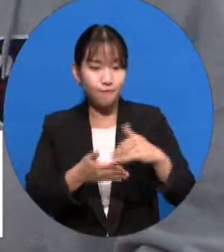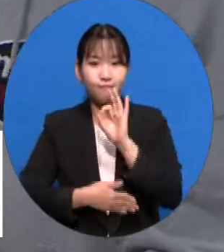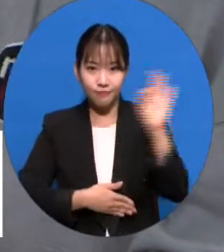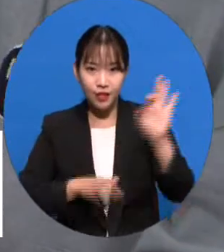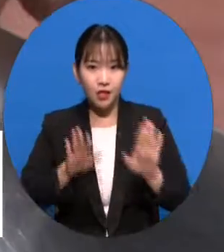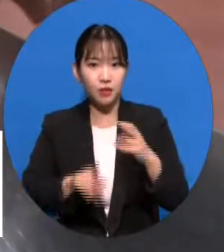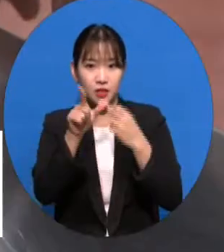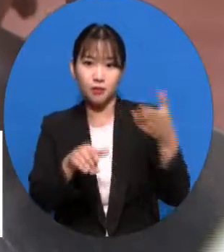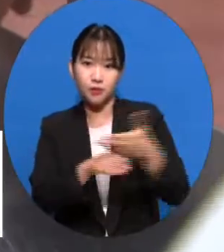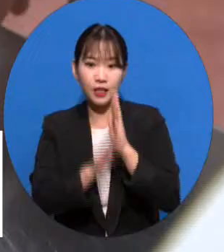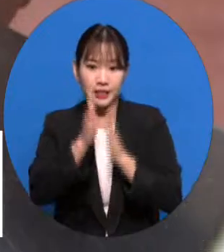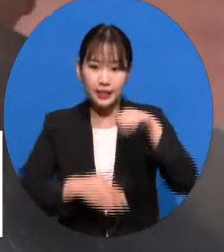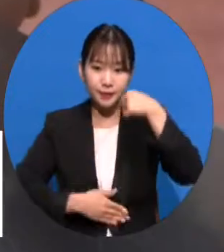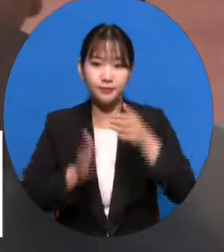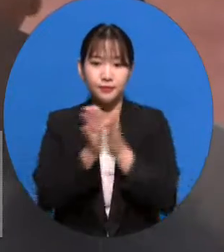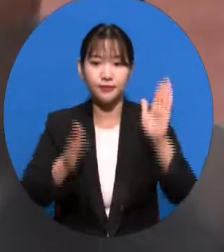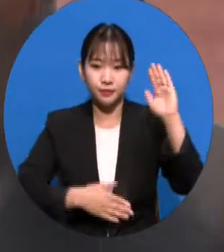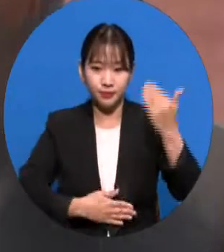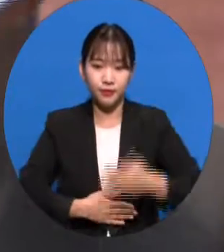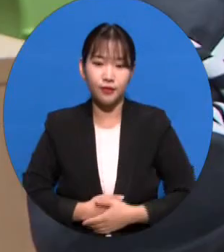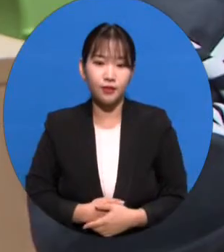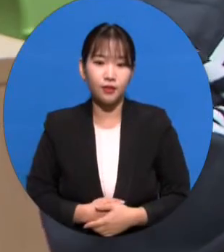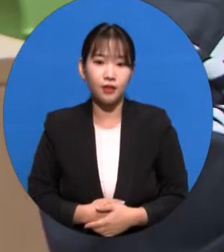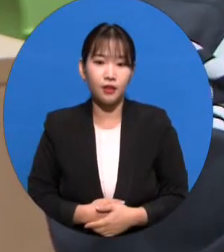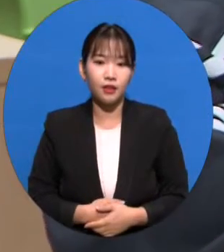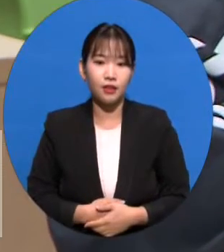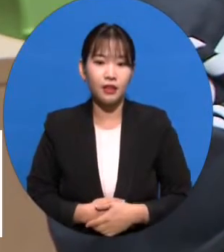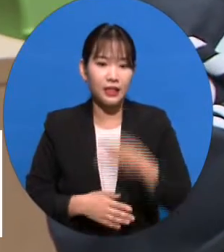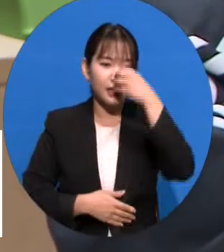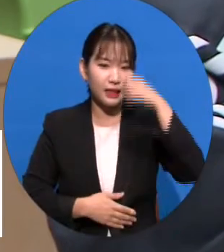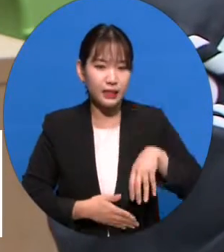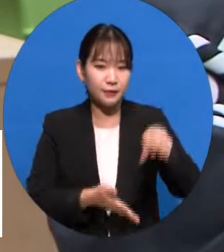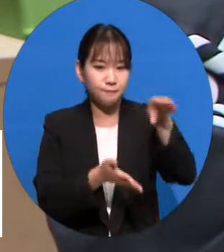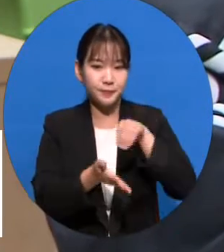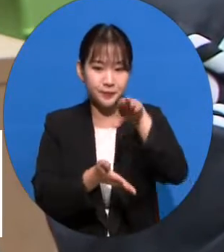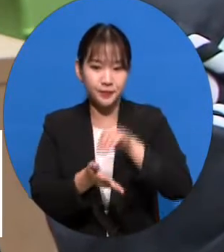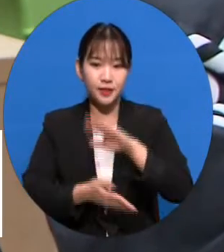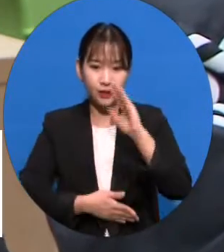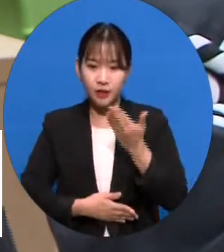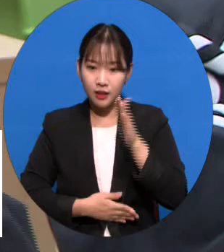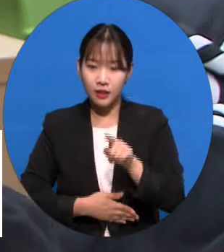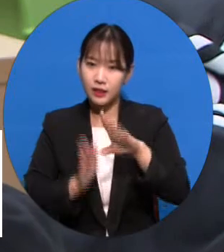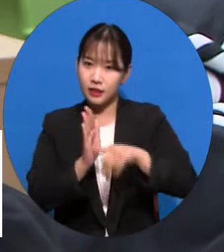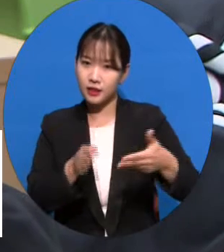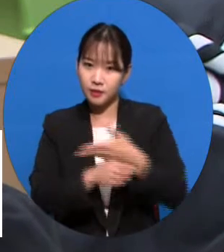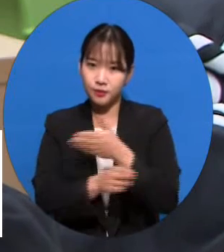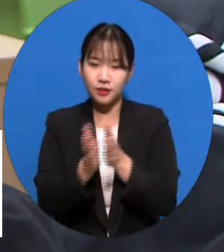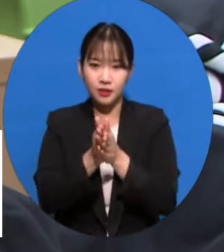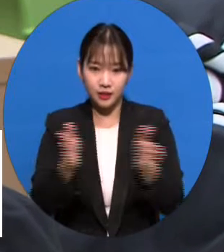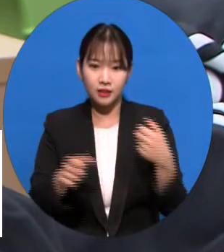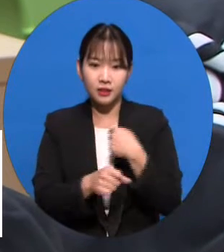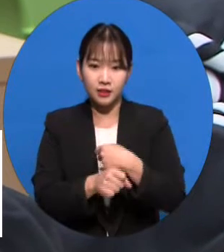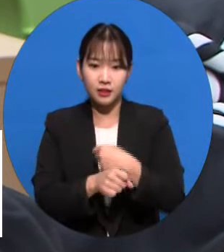받아들이면서 이번 달부터 채식 급식이 시작됐습니다. 쓰레기를 줍게 됐는데